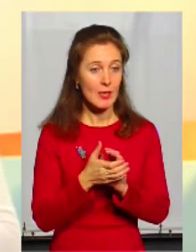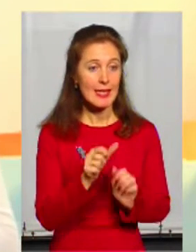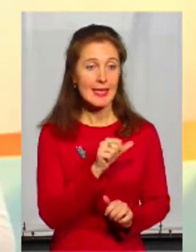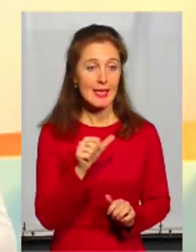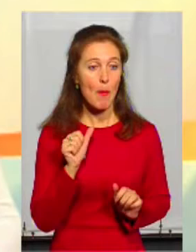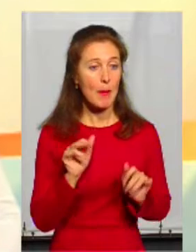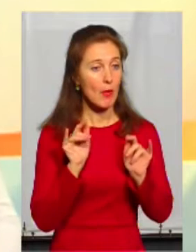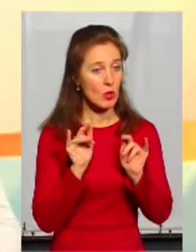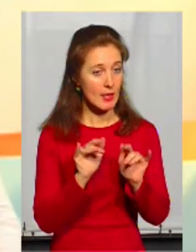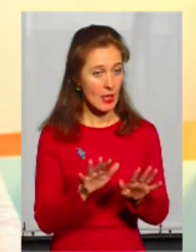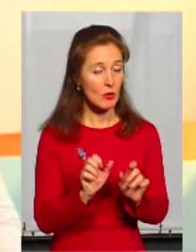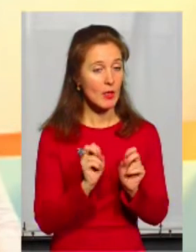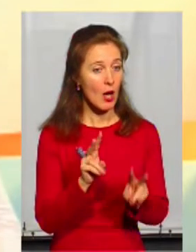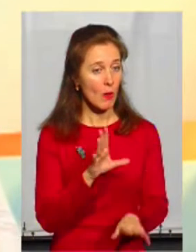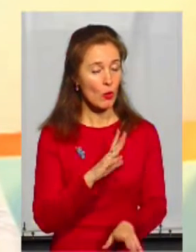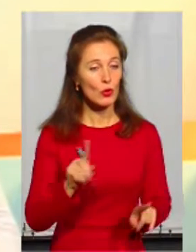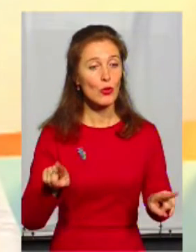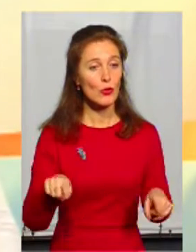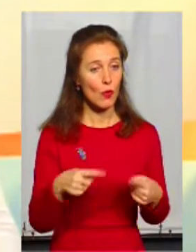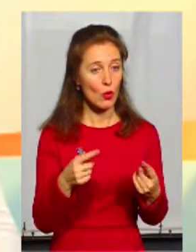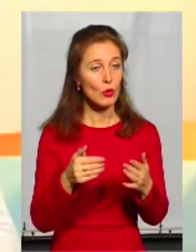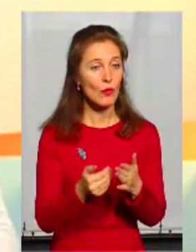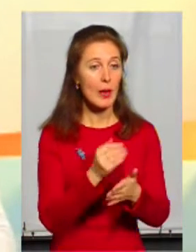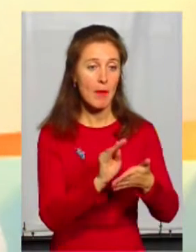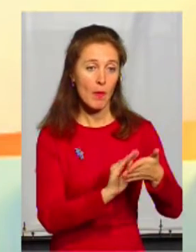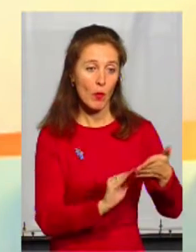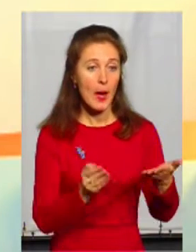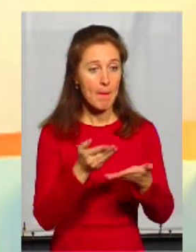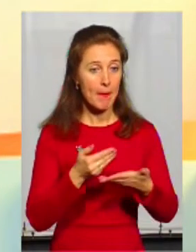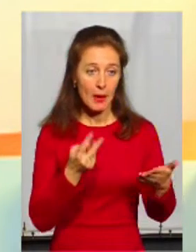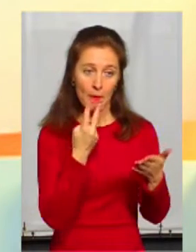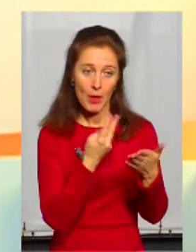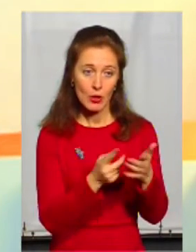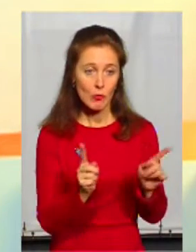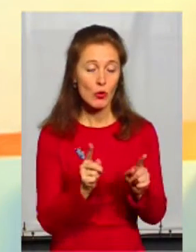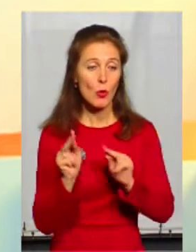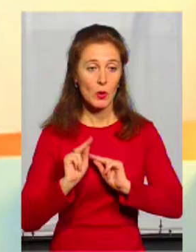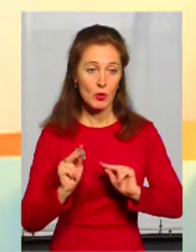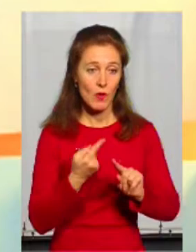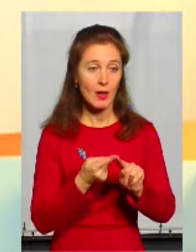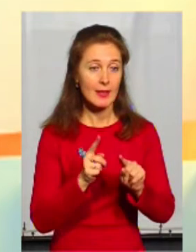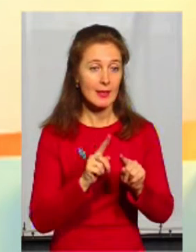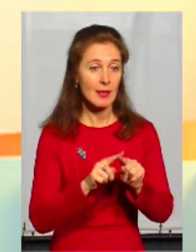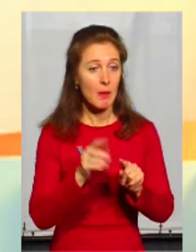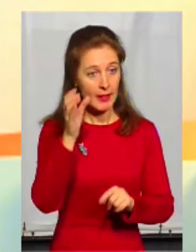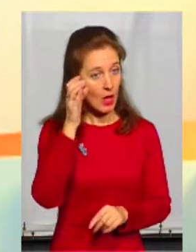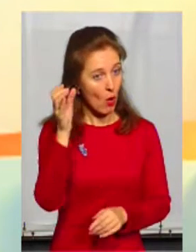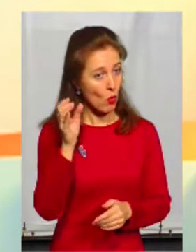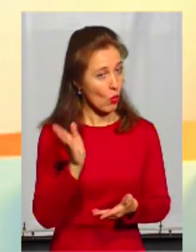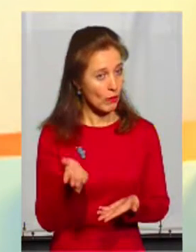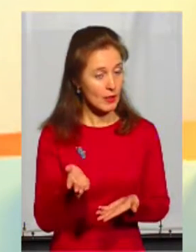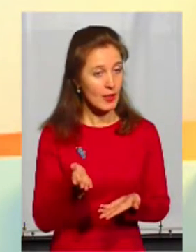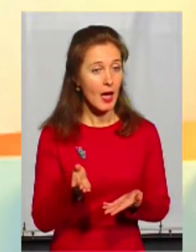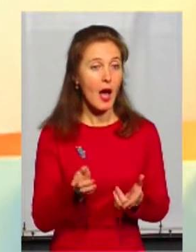самим процесом, як було створено правопис новий, то ми бачимо, що працювали над ним науковці, але